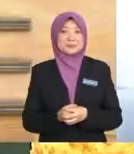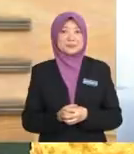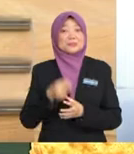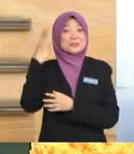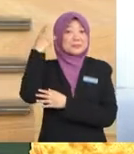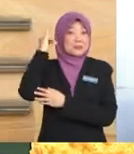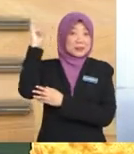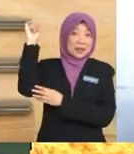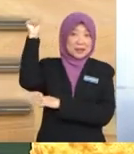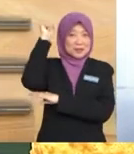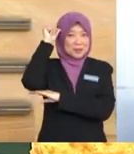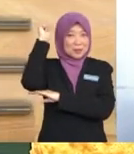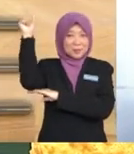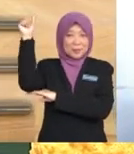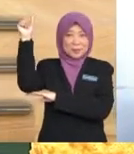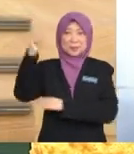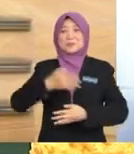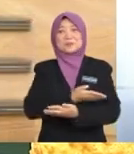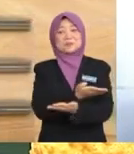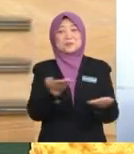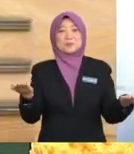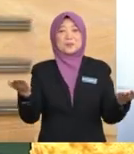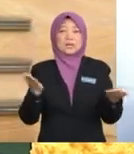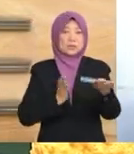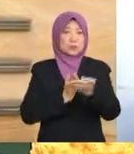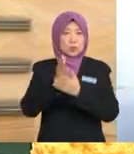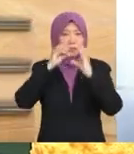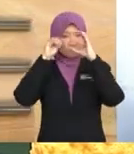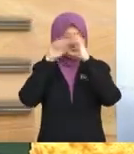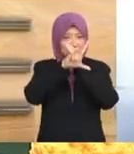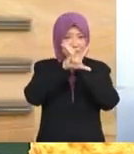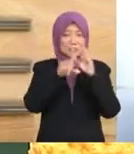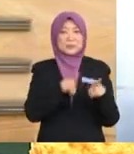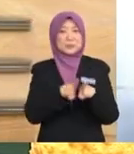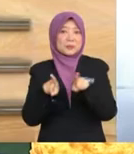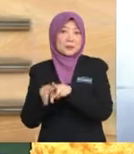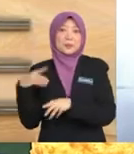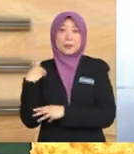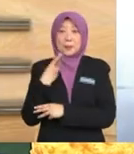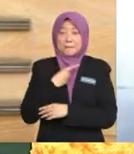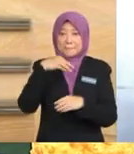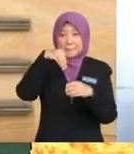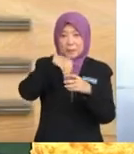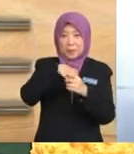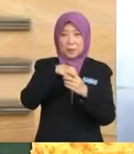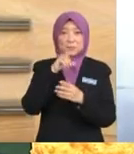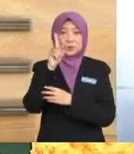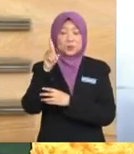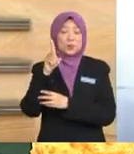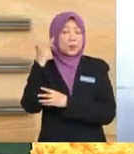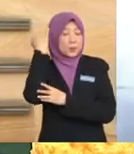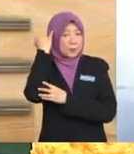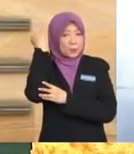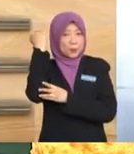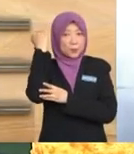Hai, assalamualaikum semua. Terus meneroka bersama kami dalam sesuatu ilmu pengetahuan